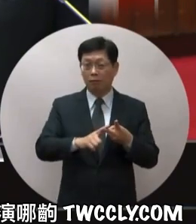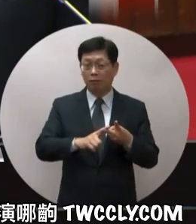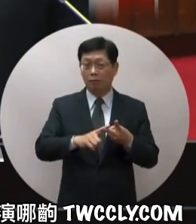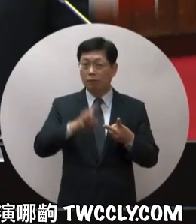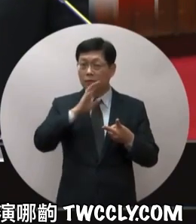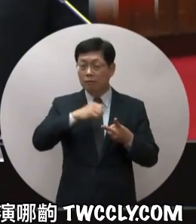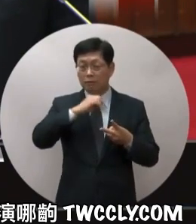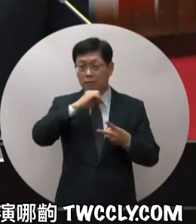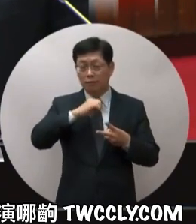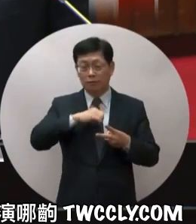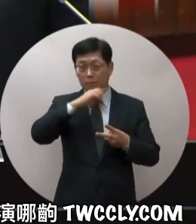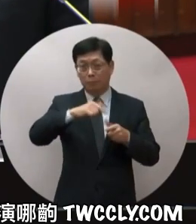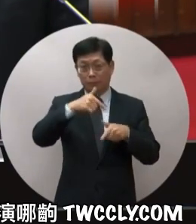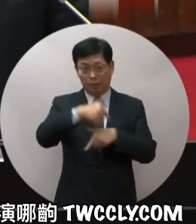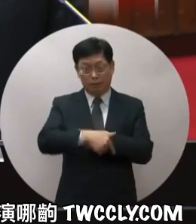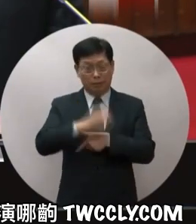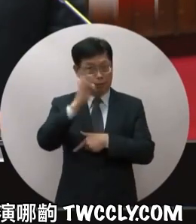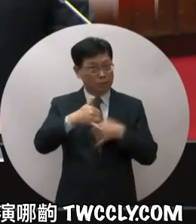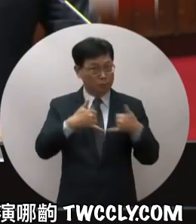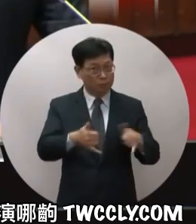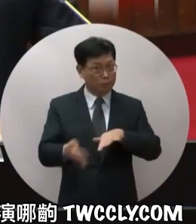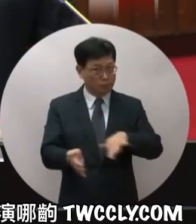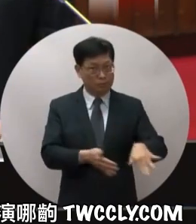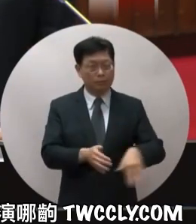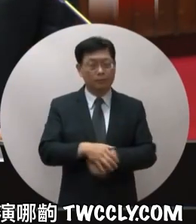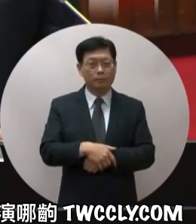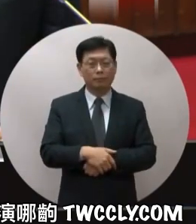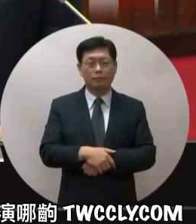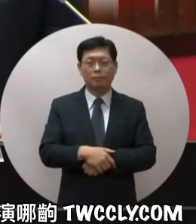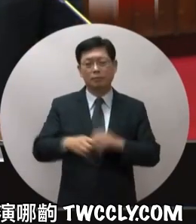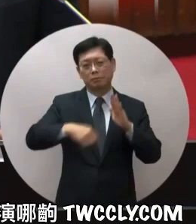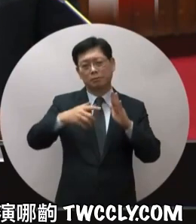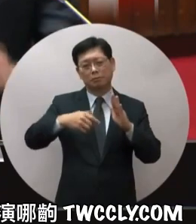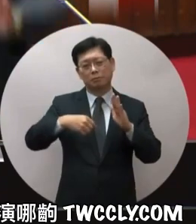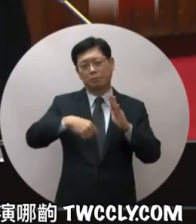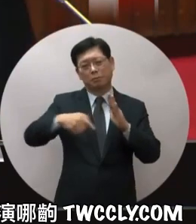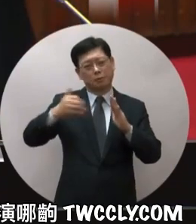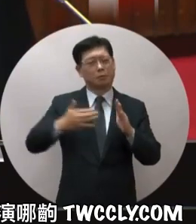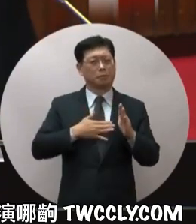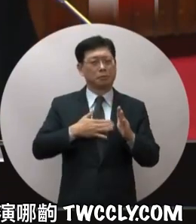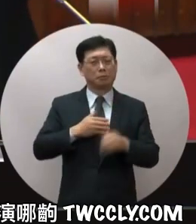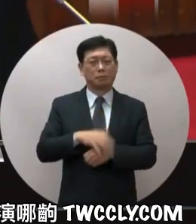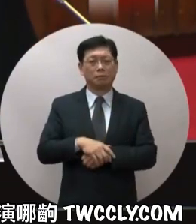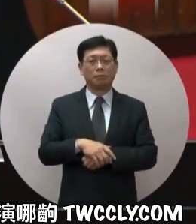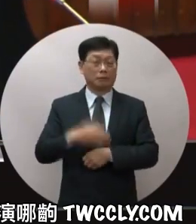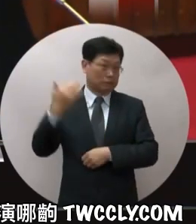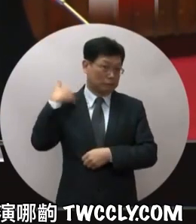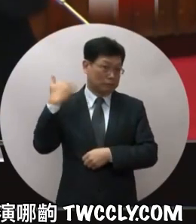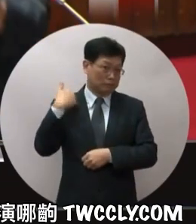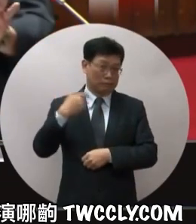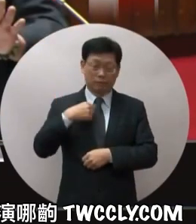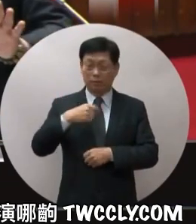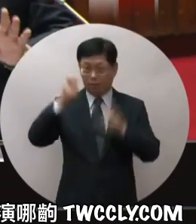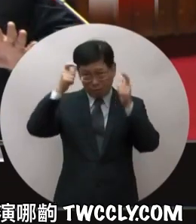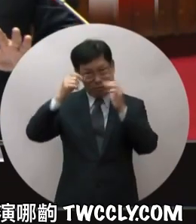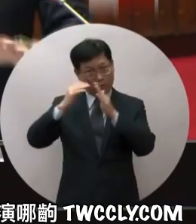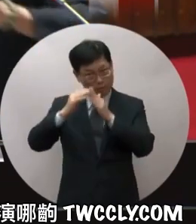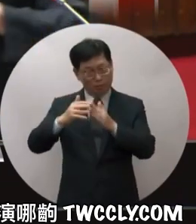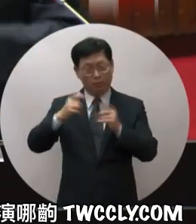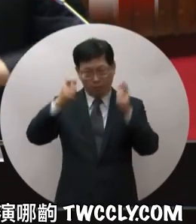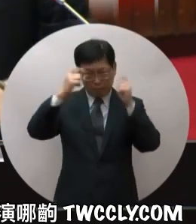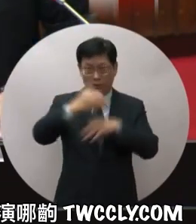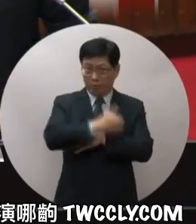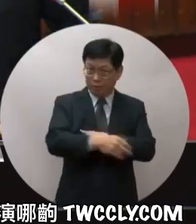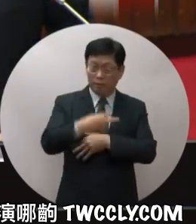的這個平南的快速道路以外官長你最前做以前我們所謂的高雄市高崇